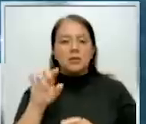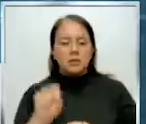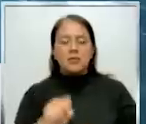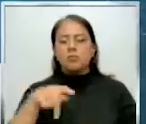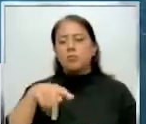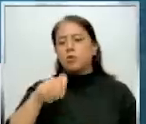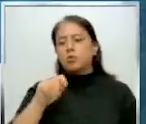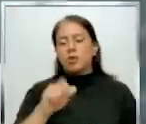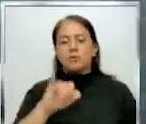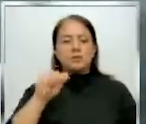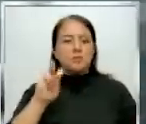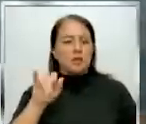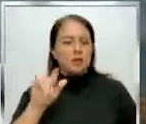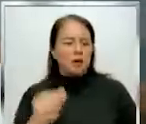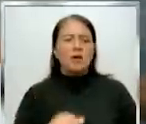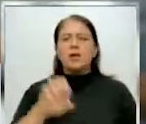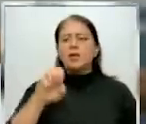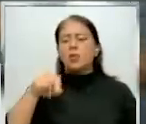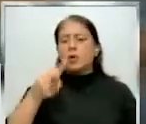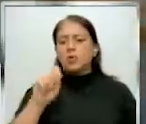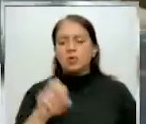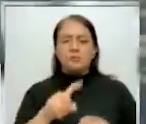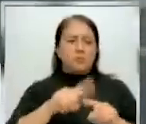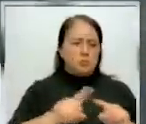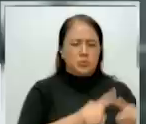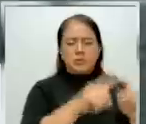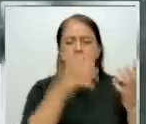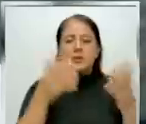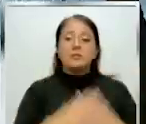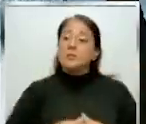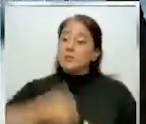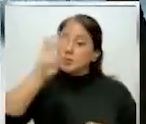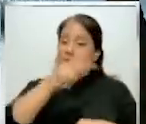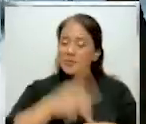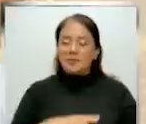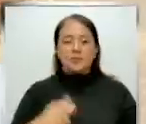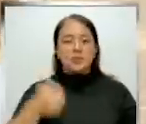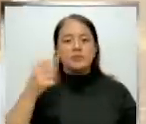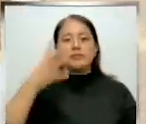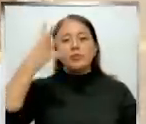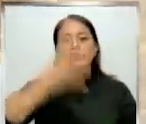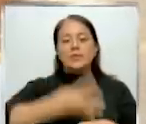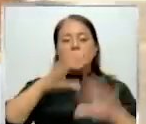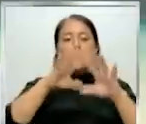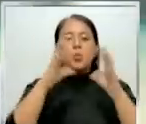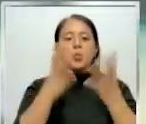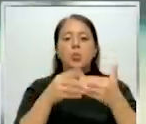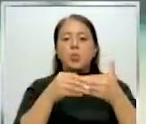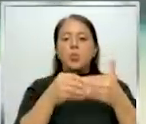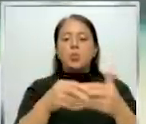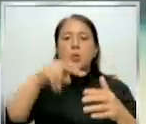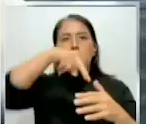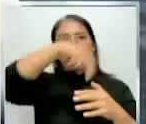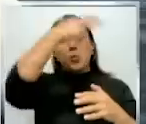Jamaica, Ecuador at Turks and Caicos Islands. Wagi rin sa ika-apat na pagkakataon bilang world's leading dive destination ang